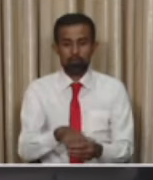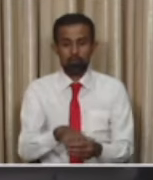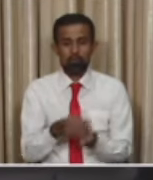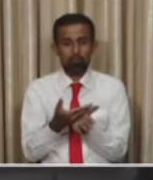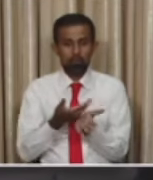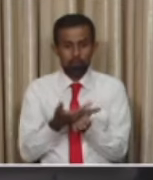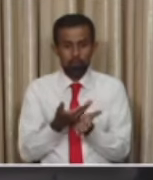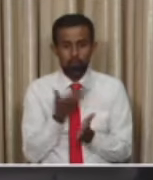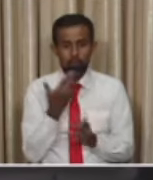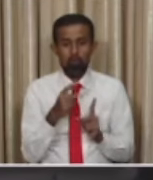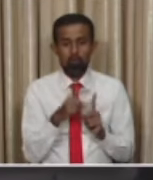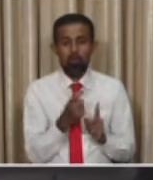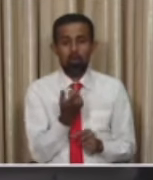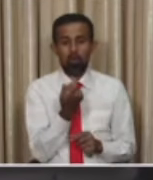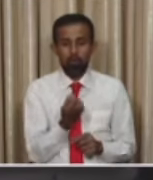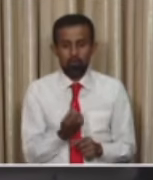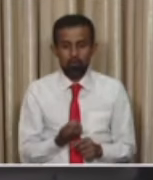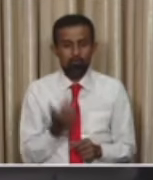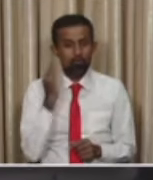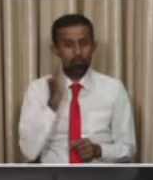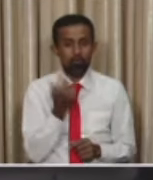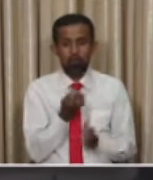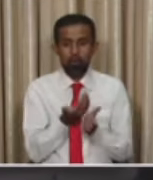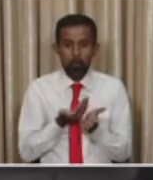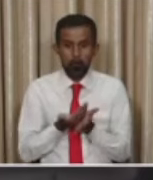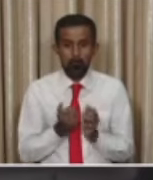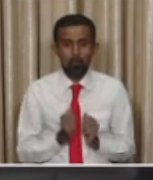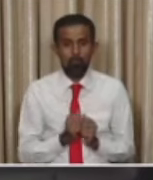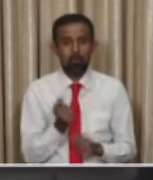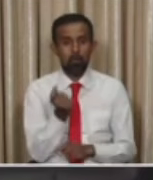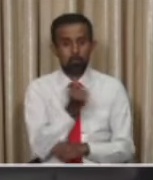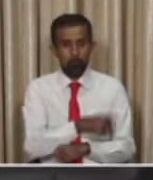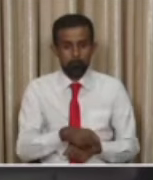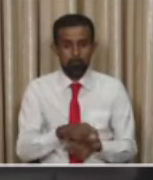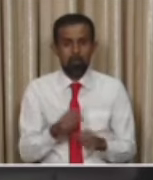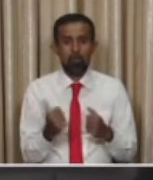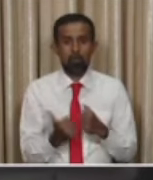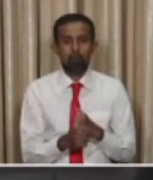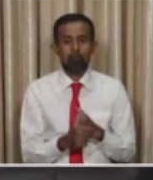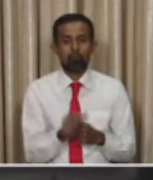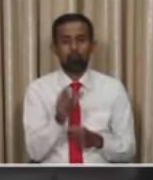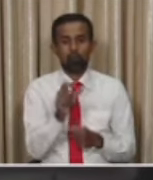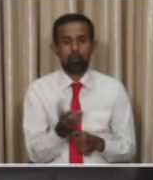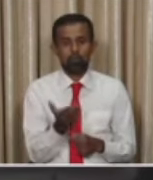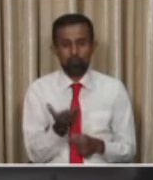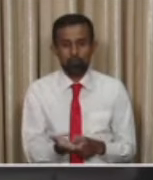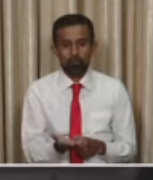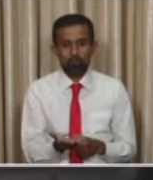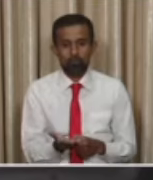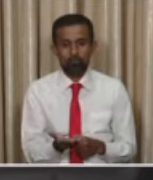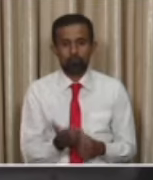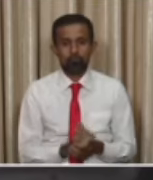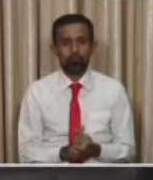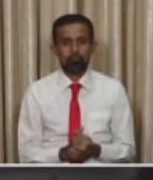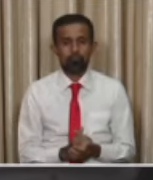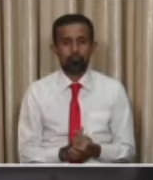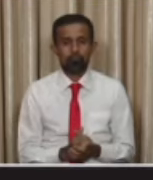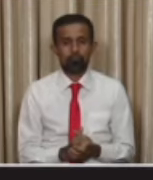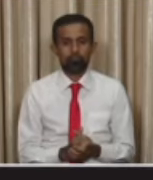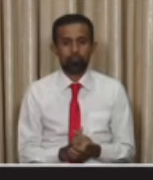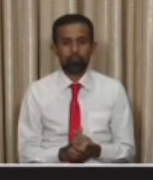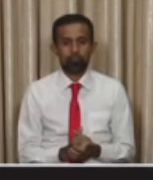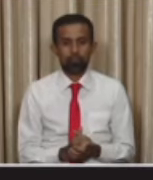කරන්න පුළුවන් ඩොලර් ටික, ඉතුරු කරන්න පුළුවන් විදේශ විනිමය ඉතුරු කරමේ වැඩපිළිවෙලකුත් මේ එකම හදන්න කියන එක ඔබතුමාගෙන් ඉල්ලනවා. ප්ලීස්